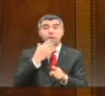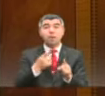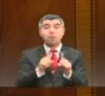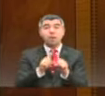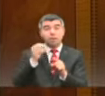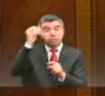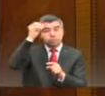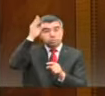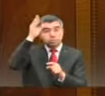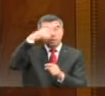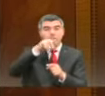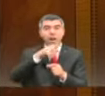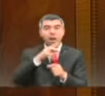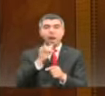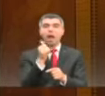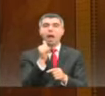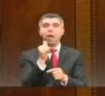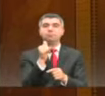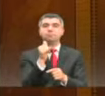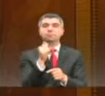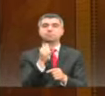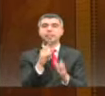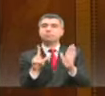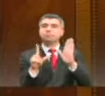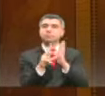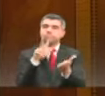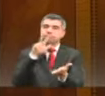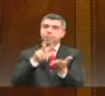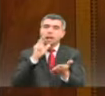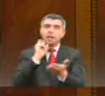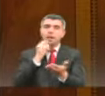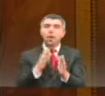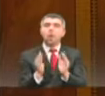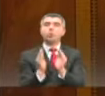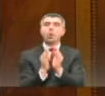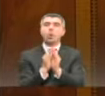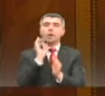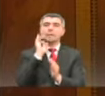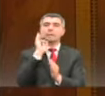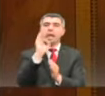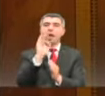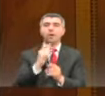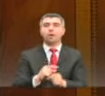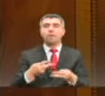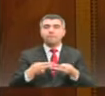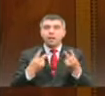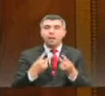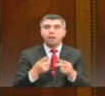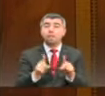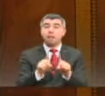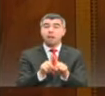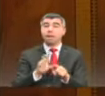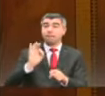السادس للغة العربية وتفعيل الطابع الرسمي للغة الأمازيغية للقيام بوظيفتها بصفتها